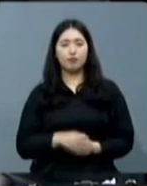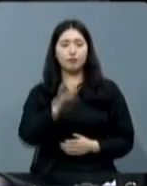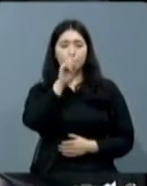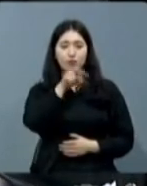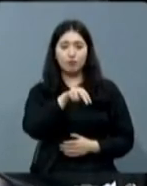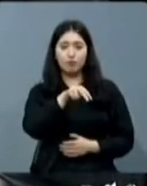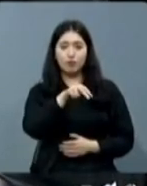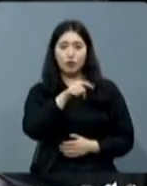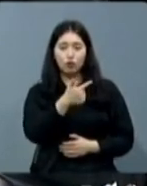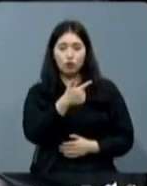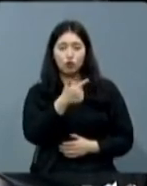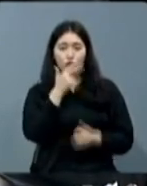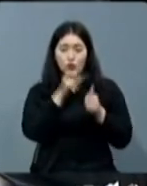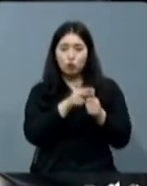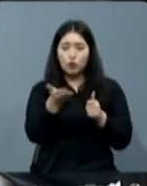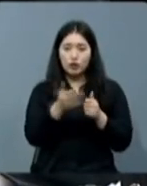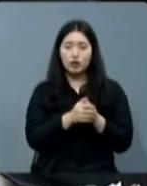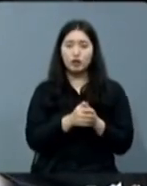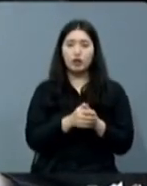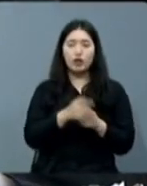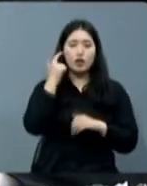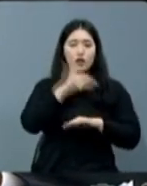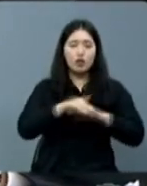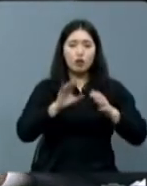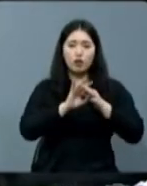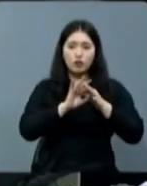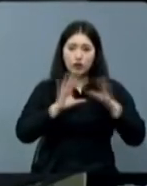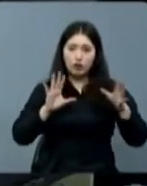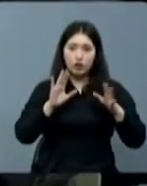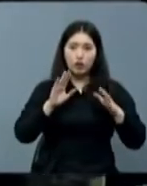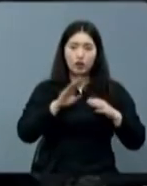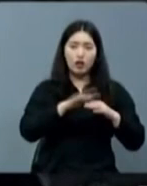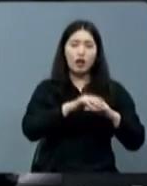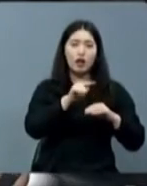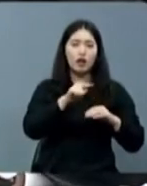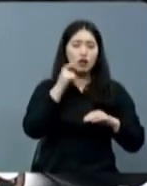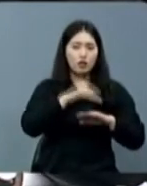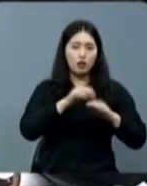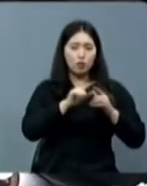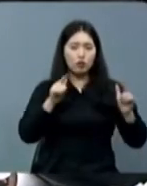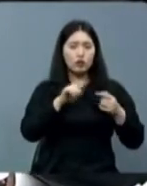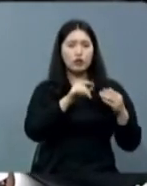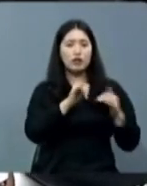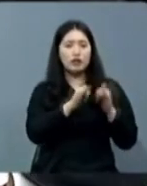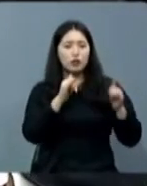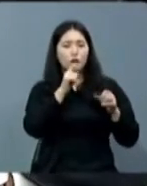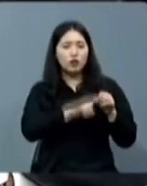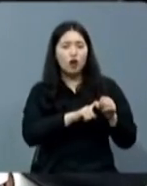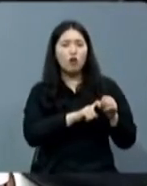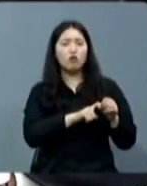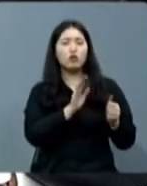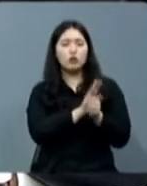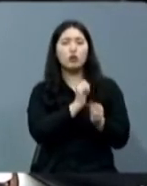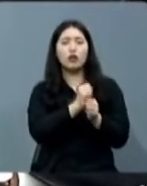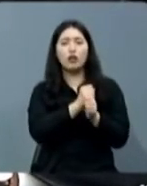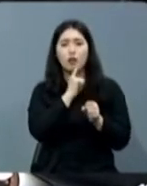이제 비핵화와 상관없이 인도적 지원을 하겠다 그런 식으로 네? 이제 비핵화와 상관없이 인도적 지원을 아, 인도적 하겠다. 인도적 지원은 뭐 좀 예, 해야죠. 예.